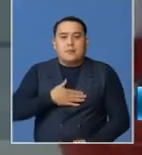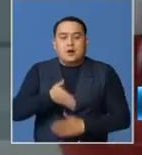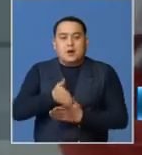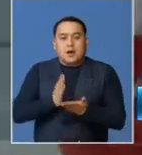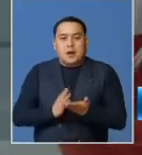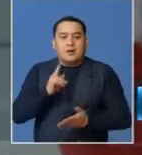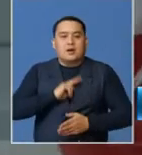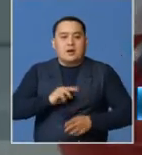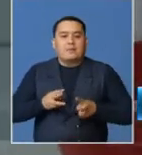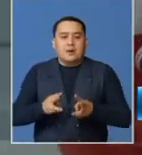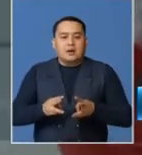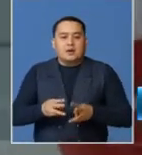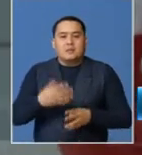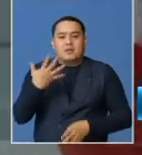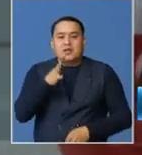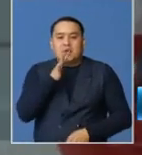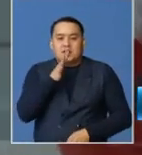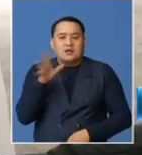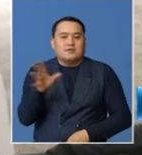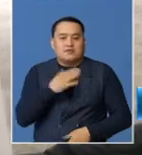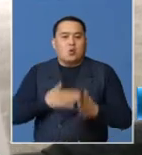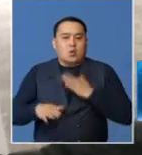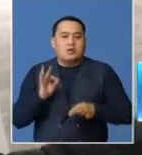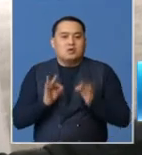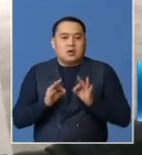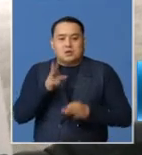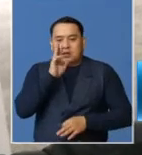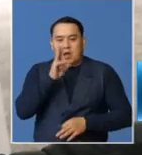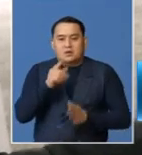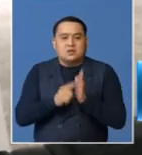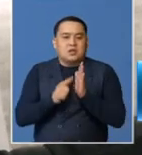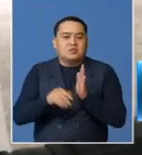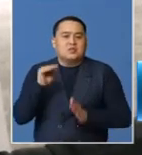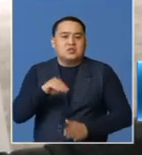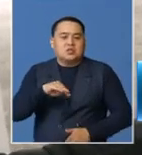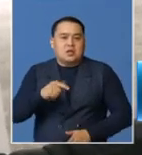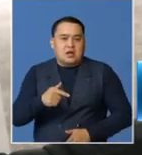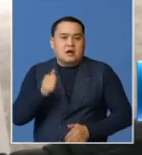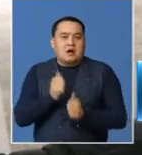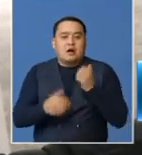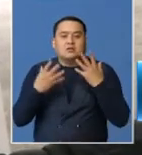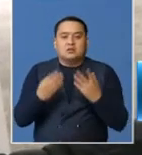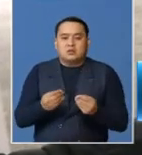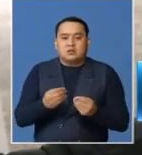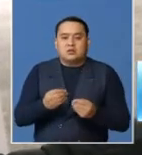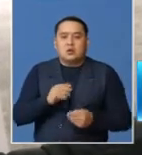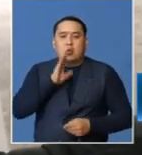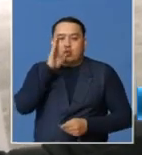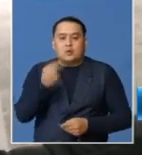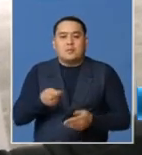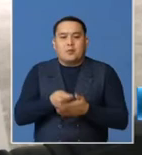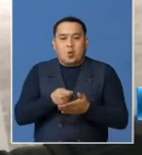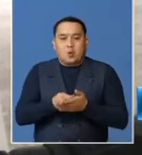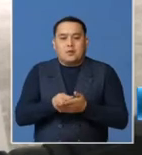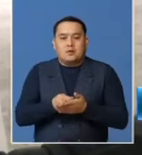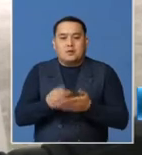Хлебопекарем я работаю на протяжении 5 лет. Все устраивает. Зарплата у меня 70 тысяч тенге. Каждый день дают и завтрак, и обед. Даже не